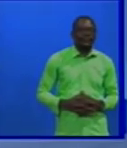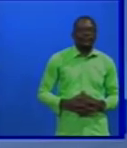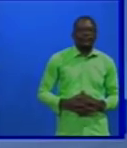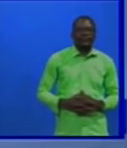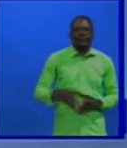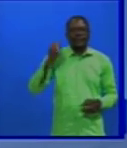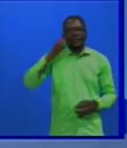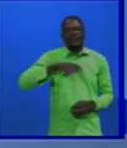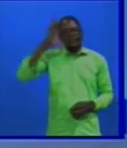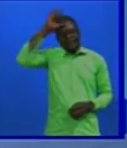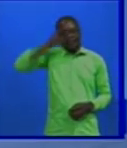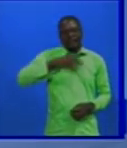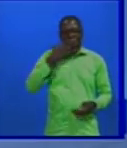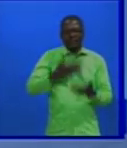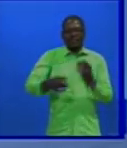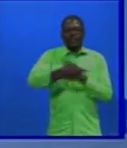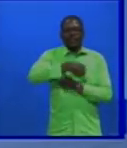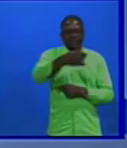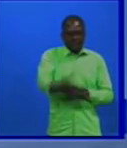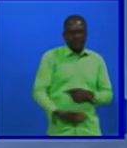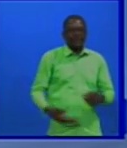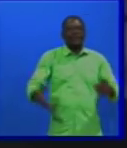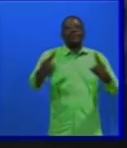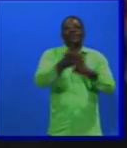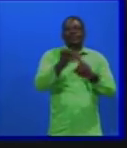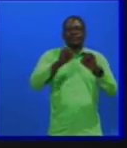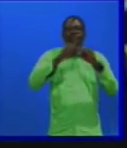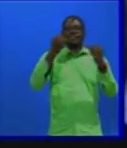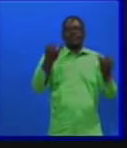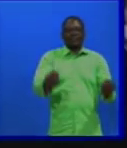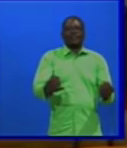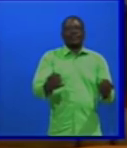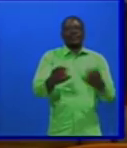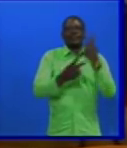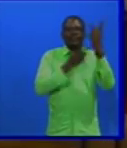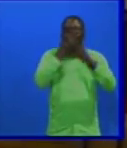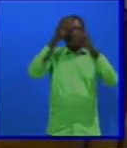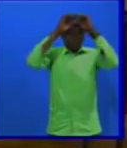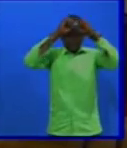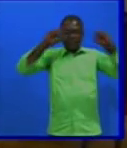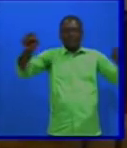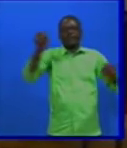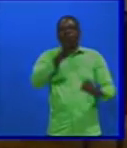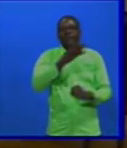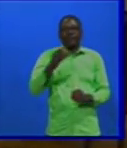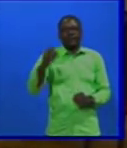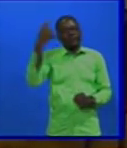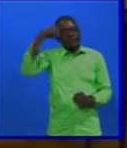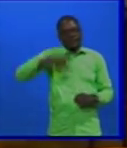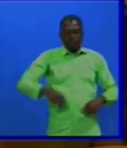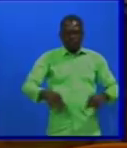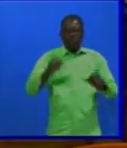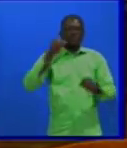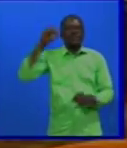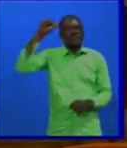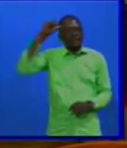Mesdames, Messieurs, bonjour, bienvenue au journal. Ce qu'il faut retenir de l'actualité, la visite du président de Faso en France s'est poursuivie hier à Dijon,